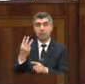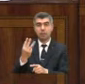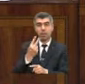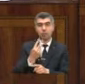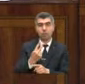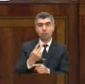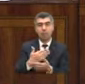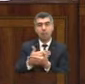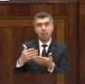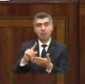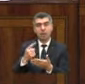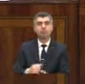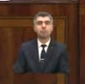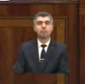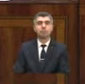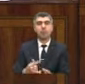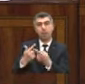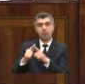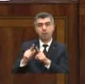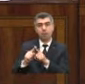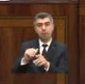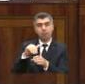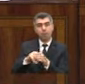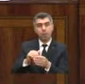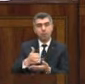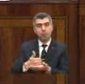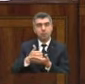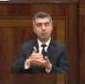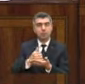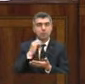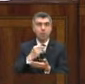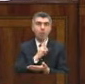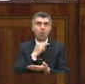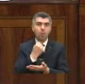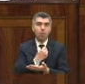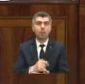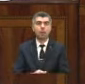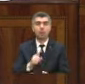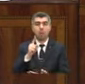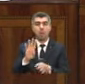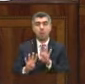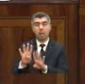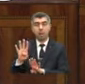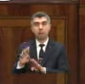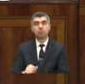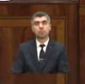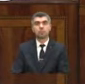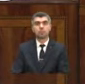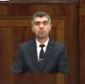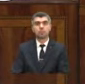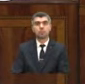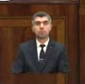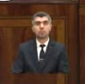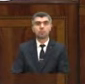الدولة، وكذلك هوامش ديال المقاصة، ولكن كاين واحد المسألة اللي عندها علاقة بالمادة 114 ديال